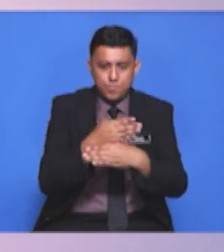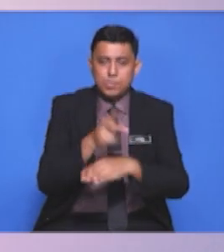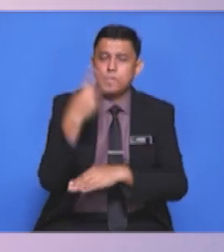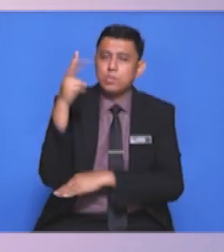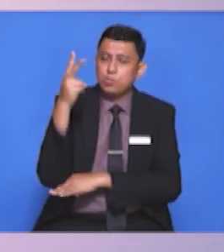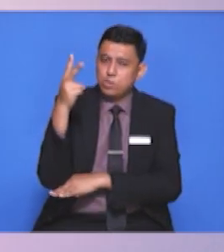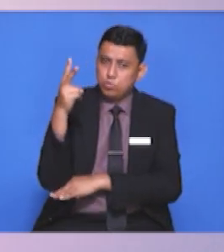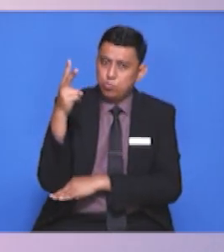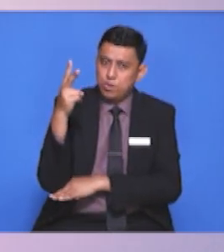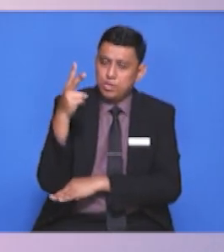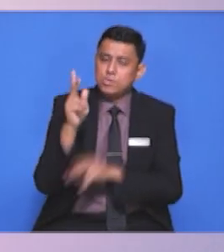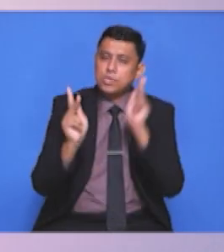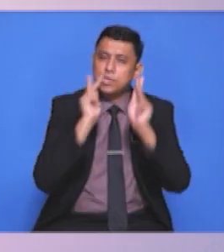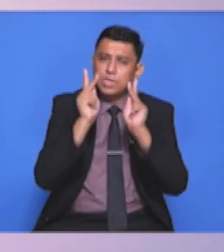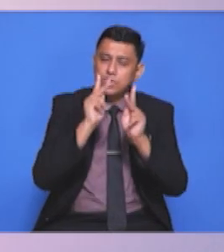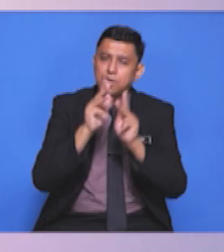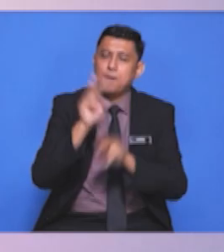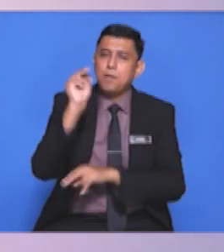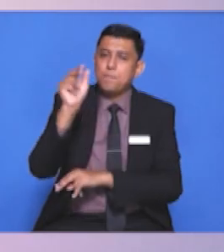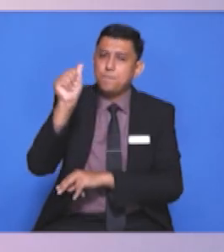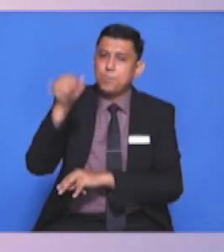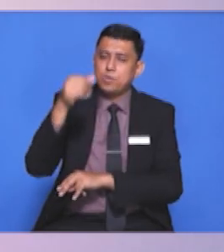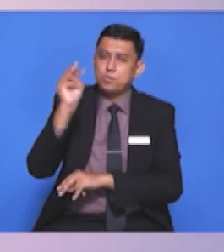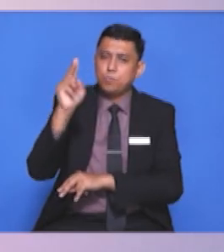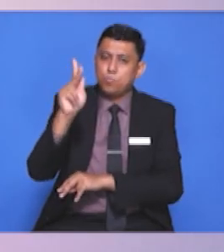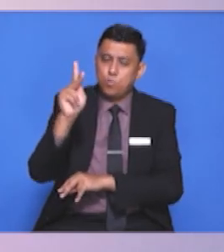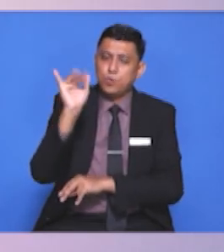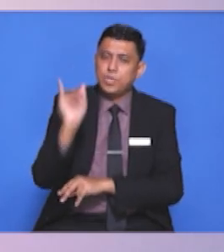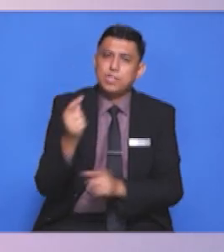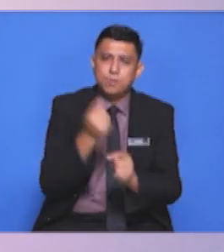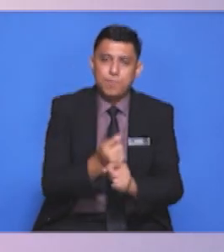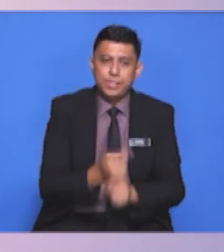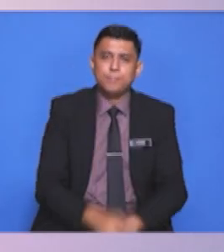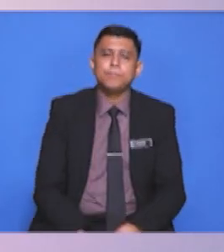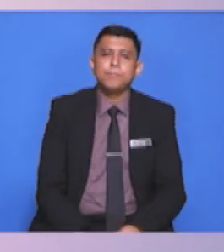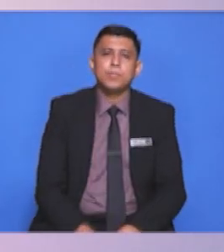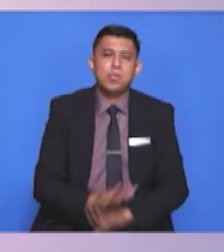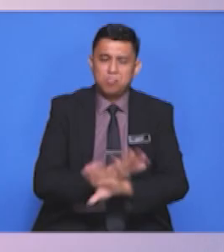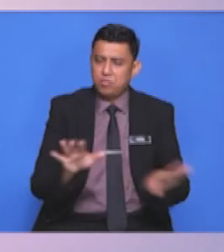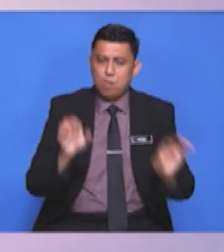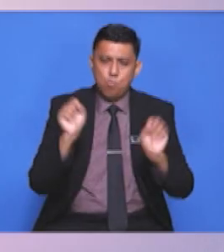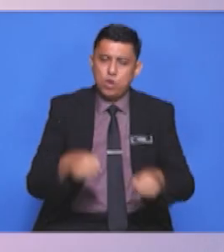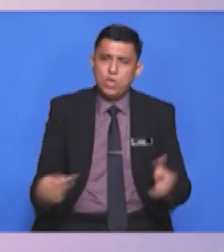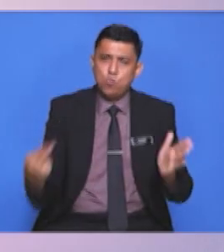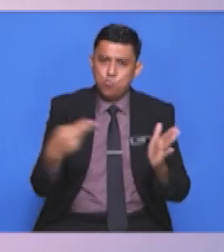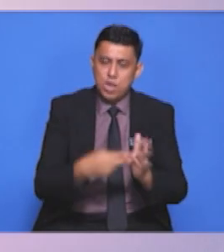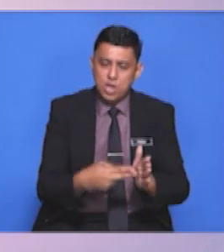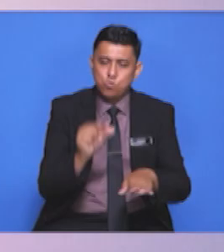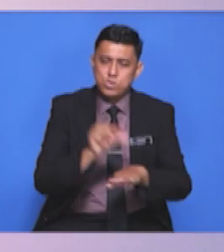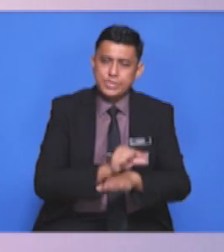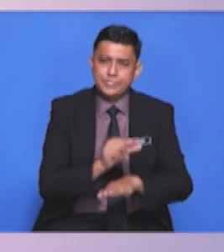12 Kate Moss moyang tepat perkataan yang dipilih tidak boleh diulang